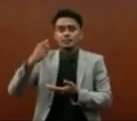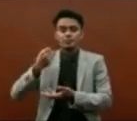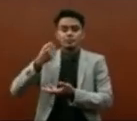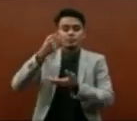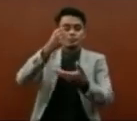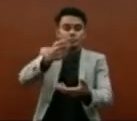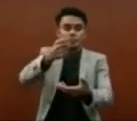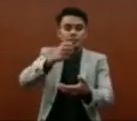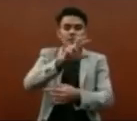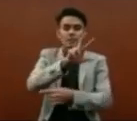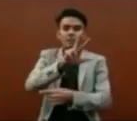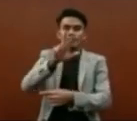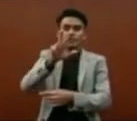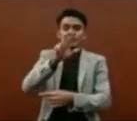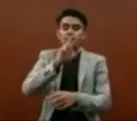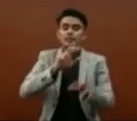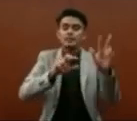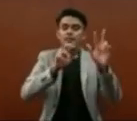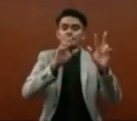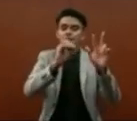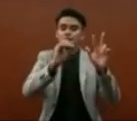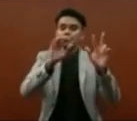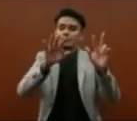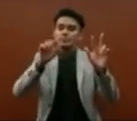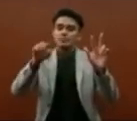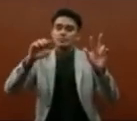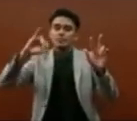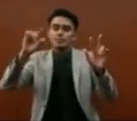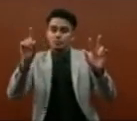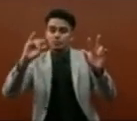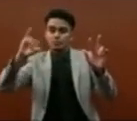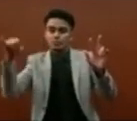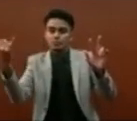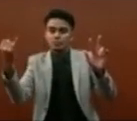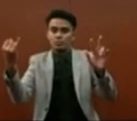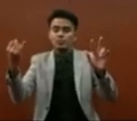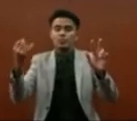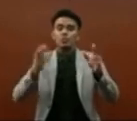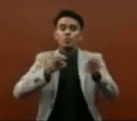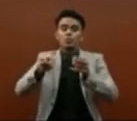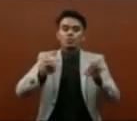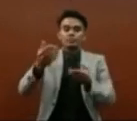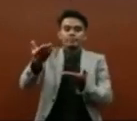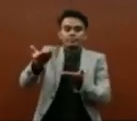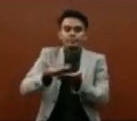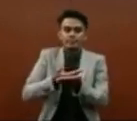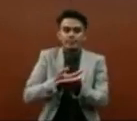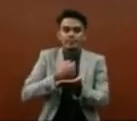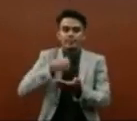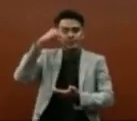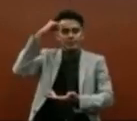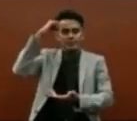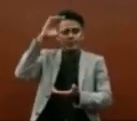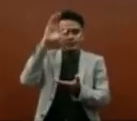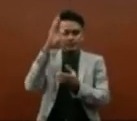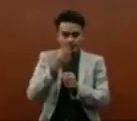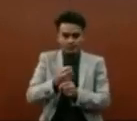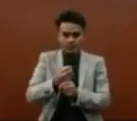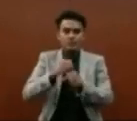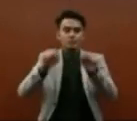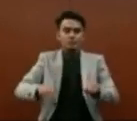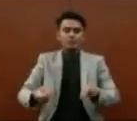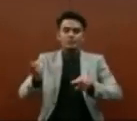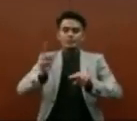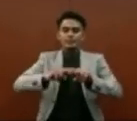sebanyak 351 9juta Ringgit merupakan ikhtiar terbaru yang saya yakin mampu untuk